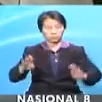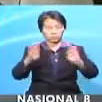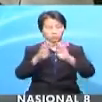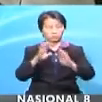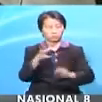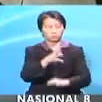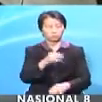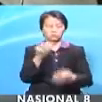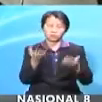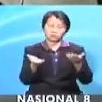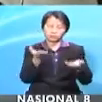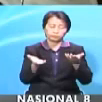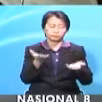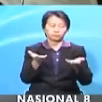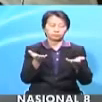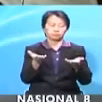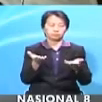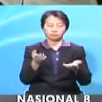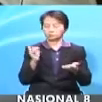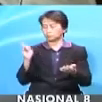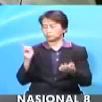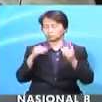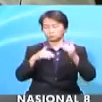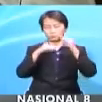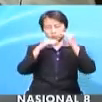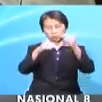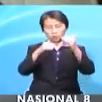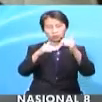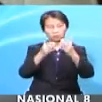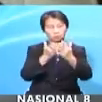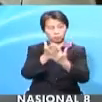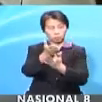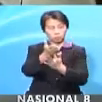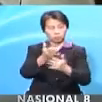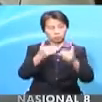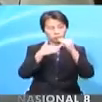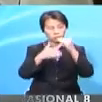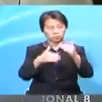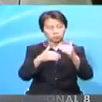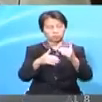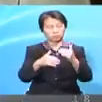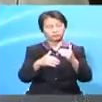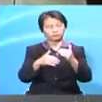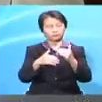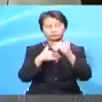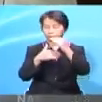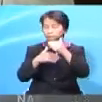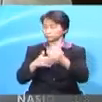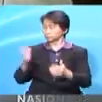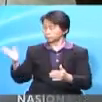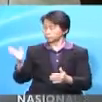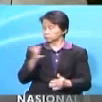mungkin satu tahap yang dilalui tahap getir khususnya